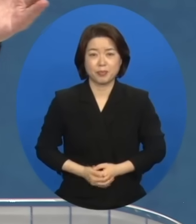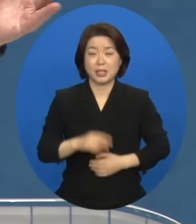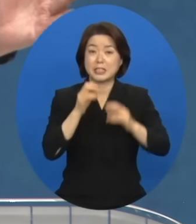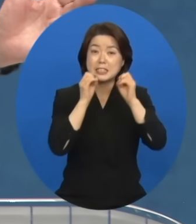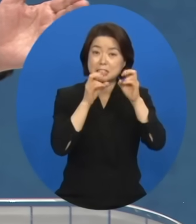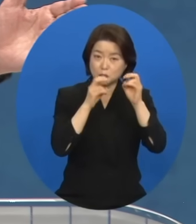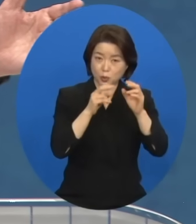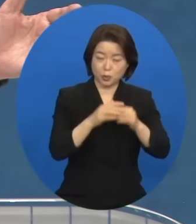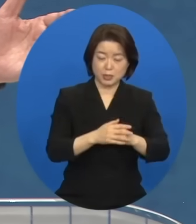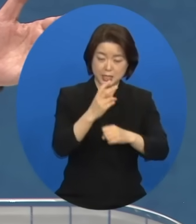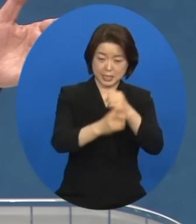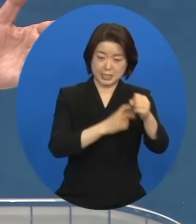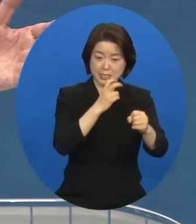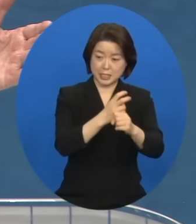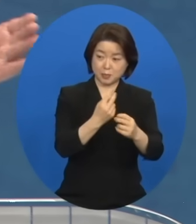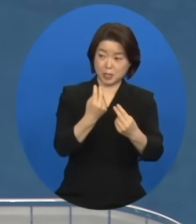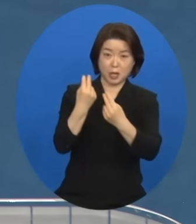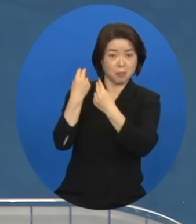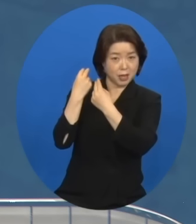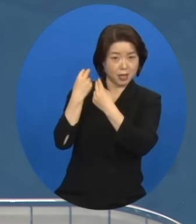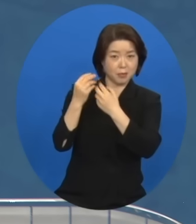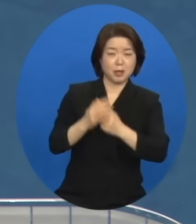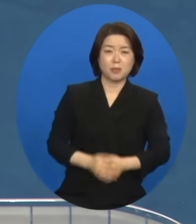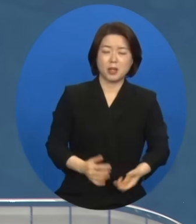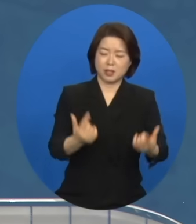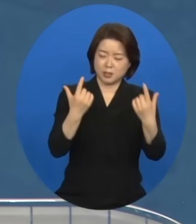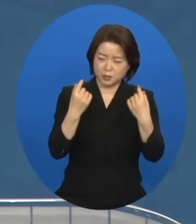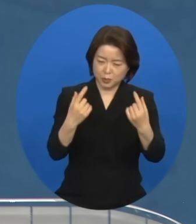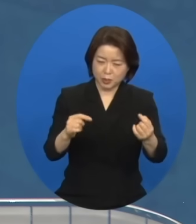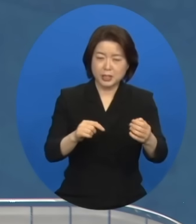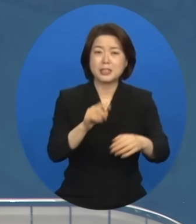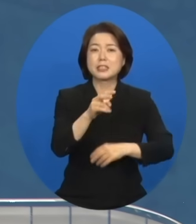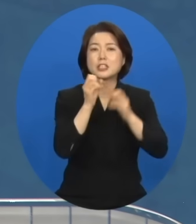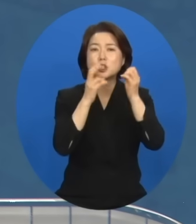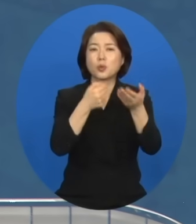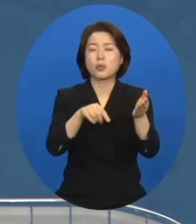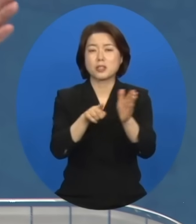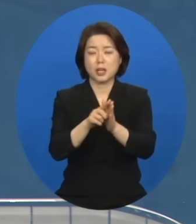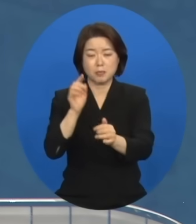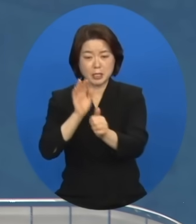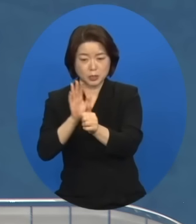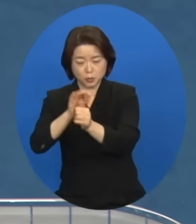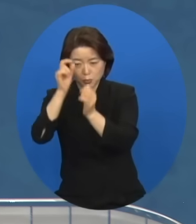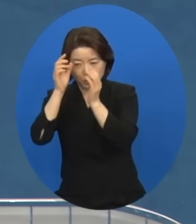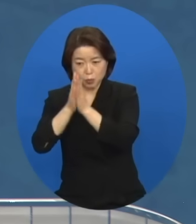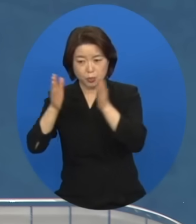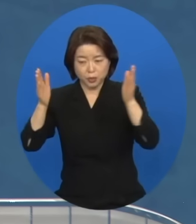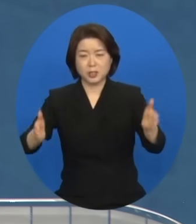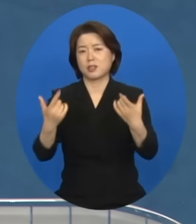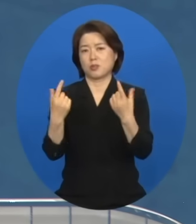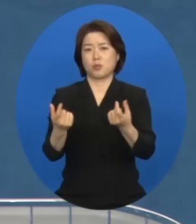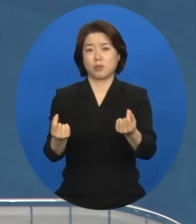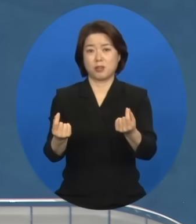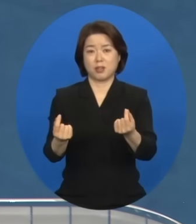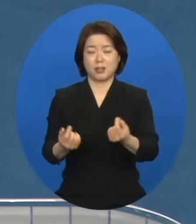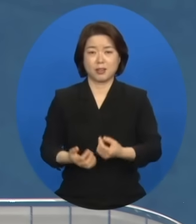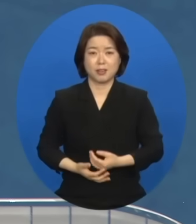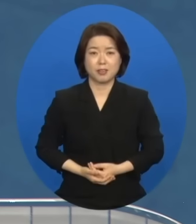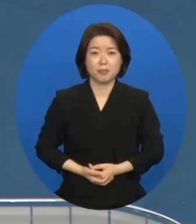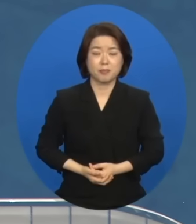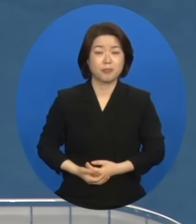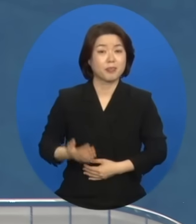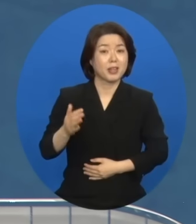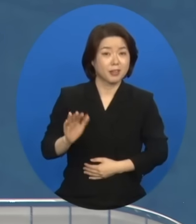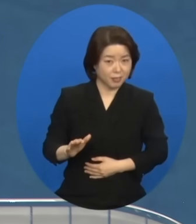선교사님의 지난 20년은 동일하게 그 선교사님을 위한 중보기도 하는 기간이기도 했습니다.